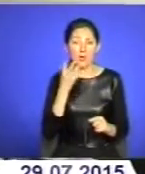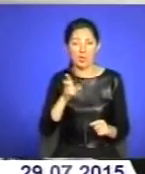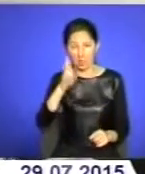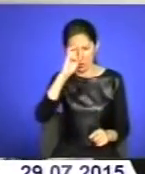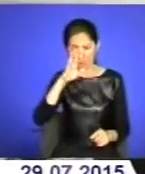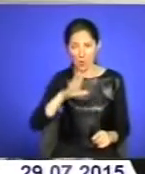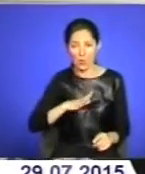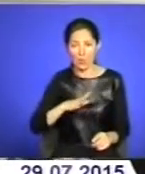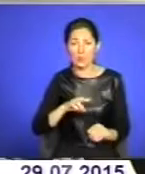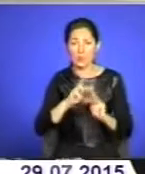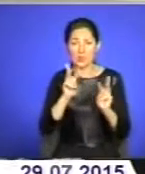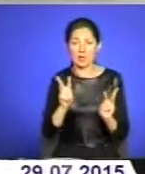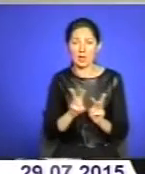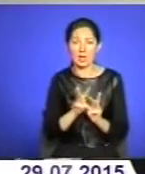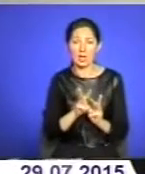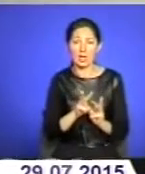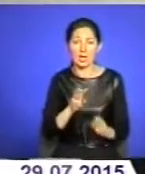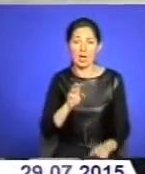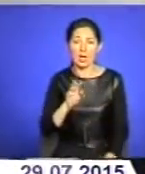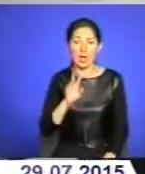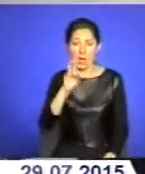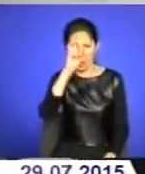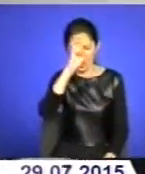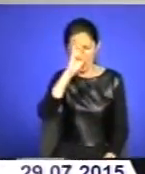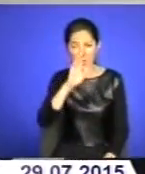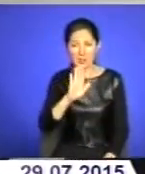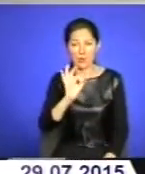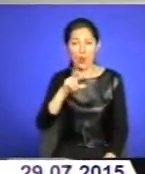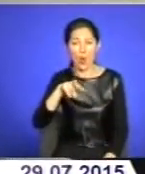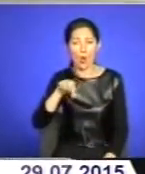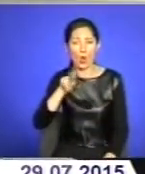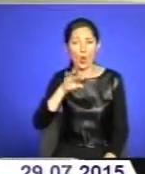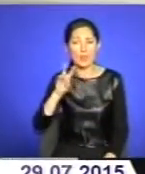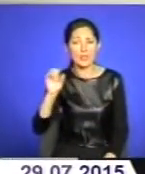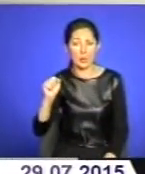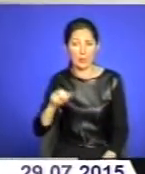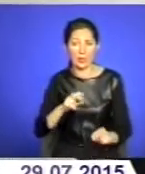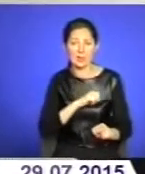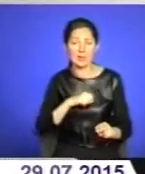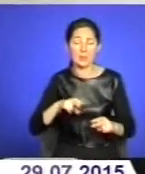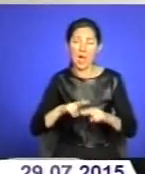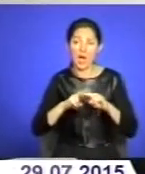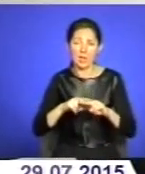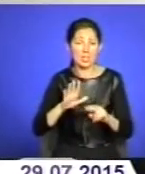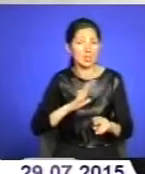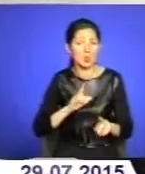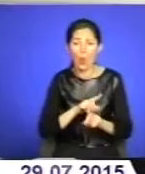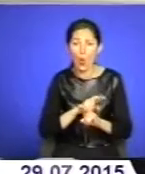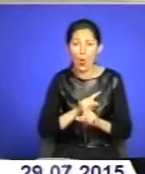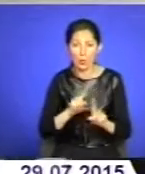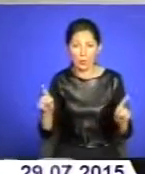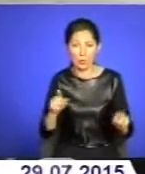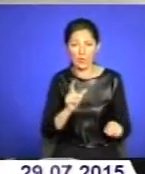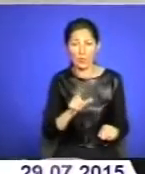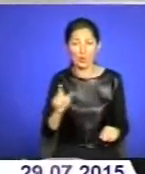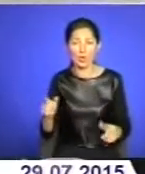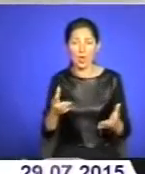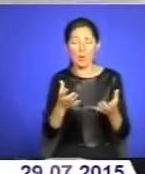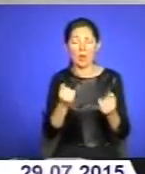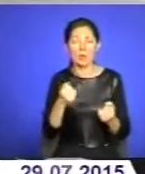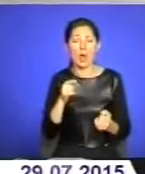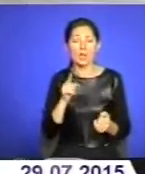святого рівноапостольного князя Володимира. Ось саме хрещення відбулося особливим, тому що люди приймали